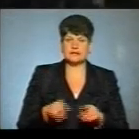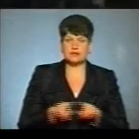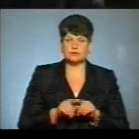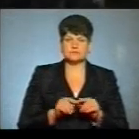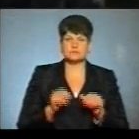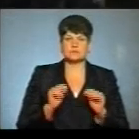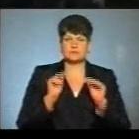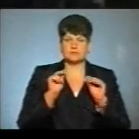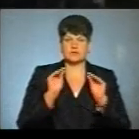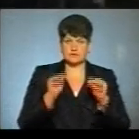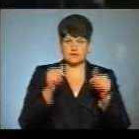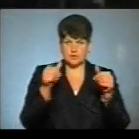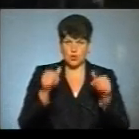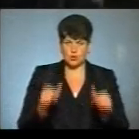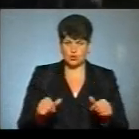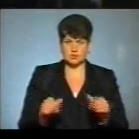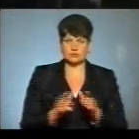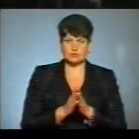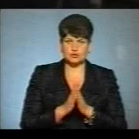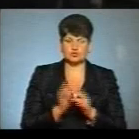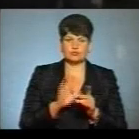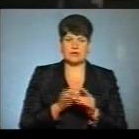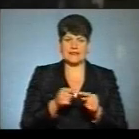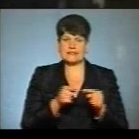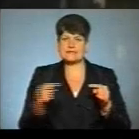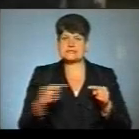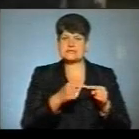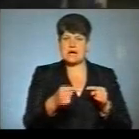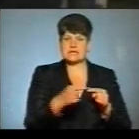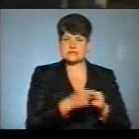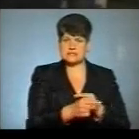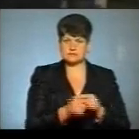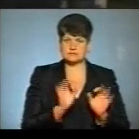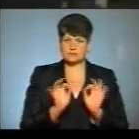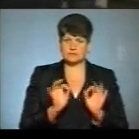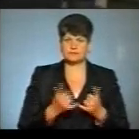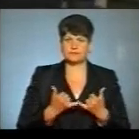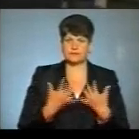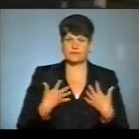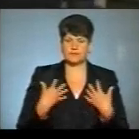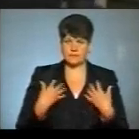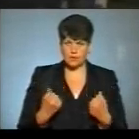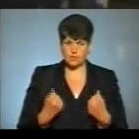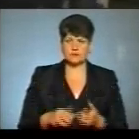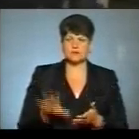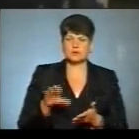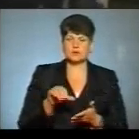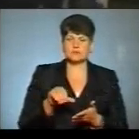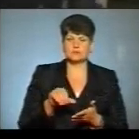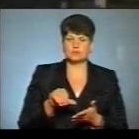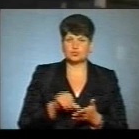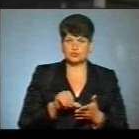оголошення і всім наголошуємо, які люди приходять, щоб вони дотримувалися дистанції безпечної для здоров'я, перебували в